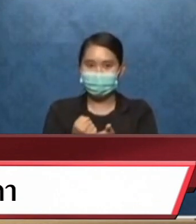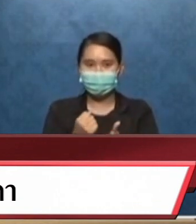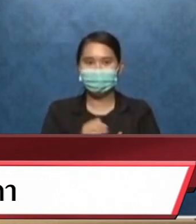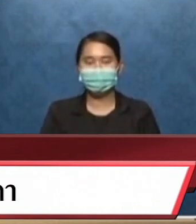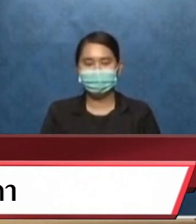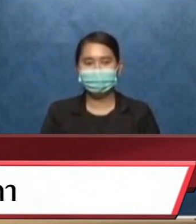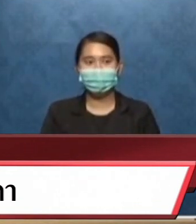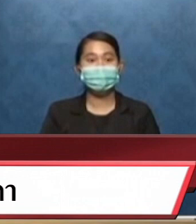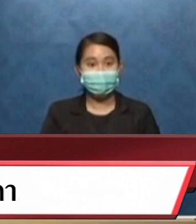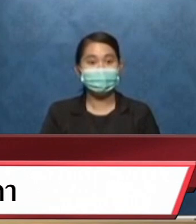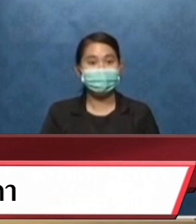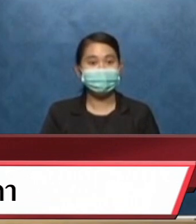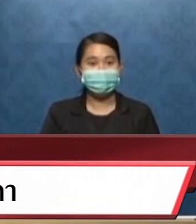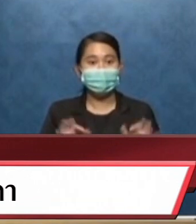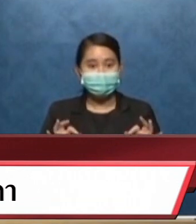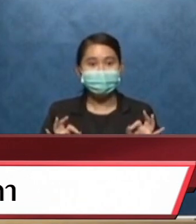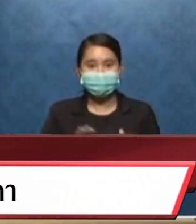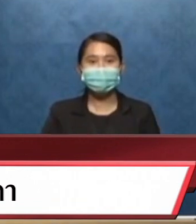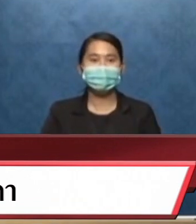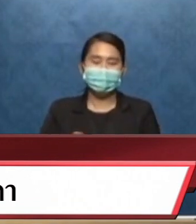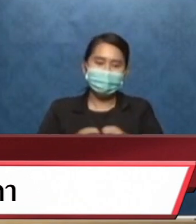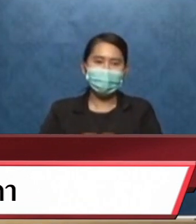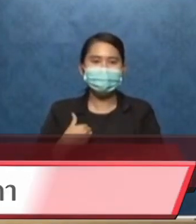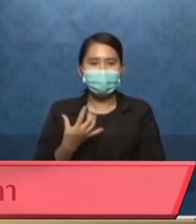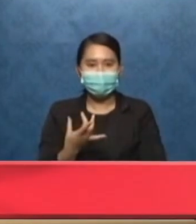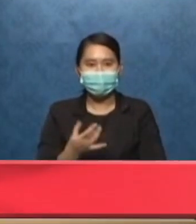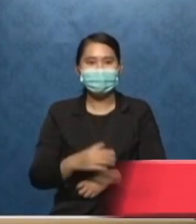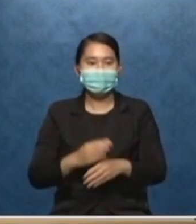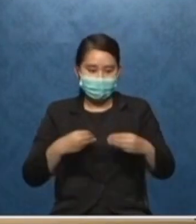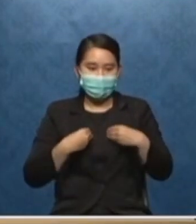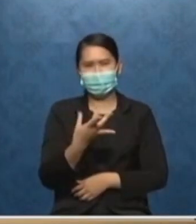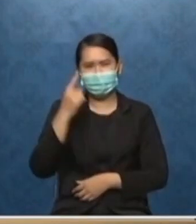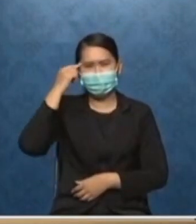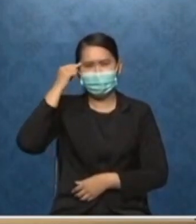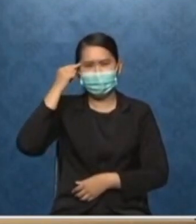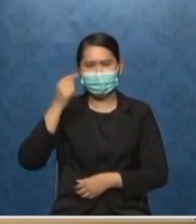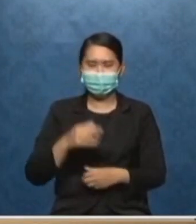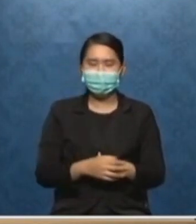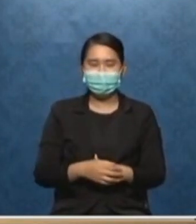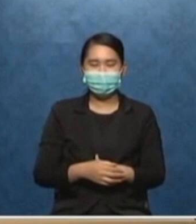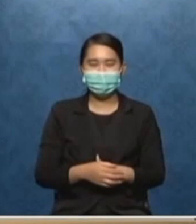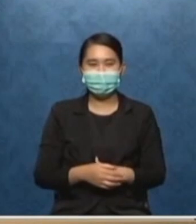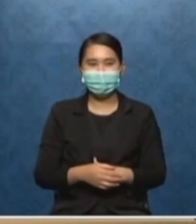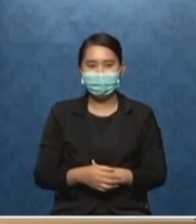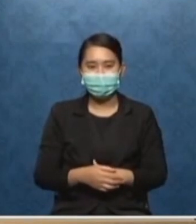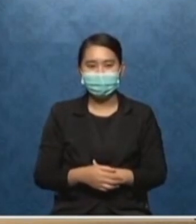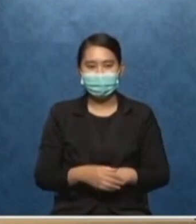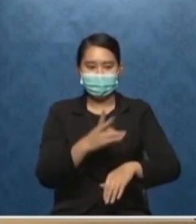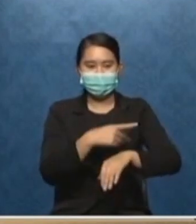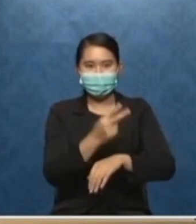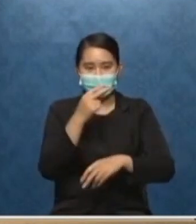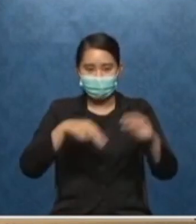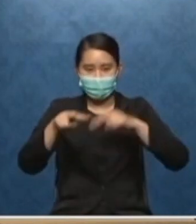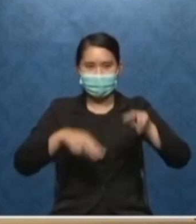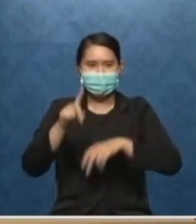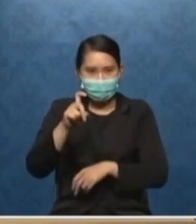โอเคนะครับเดี๋ยวถ้ามีปัญหาต่างๆก็ตามผมก็มอบหมายให้ผู้ที่เกี่ยวข้องได้ชี้แจง โอ้นี่ฮะคือนอกเหนือจากเรื่องพร